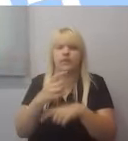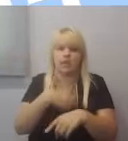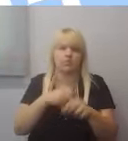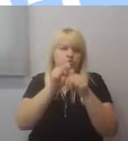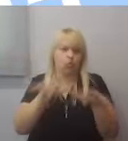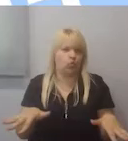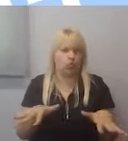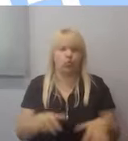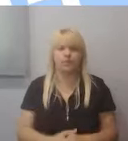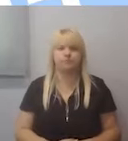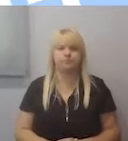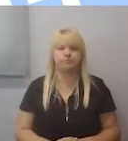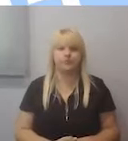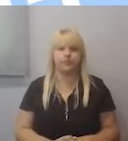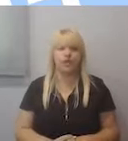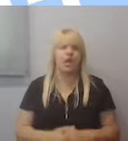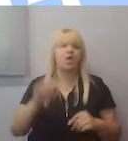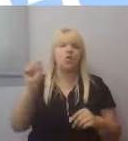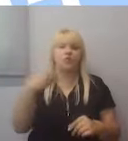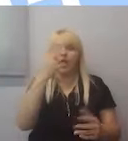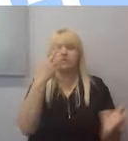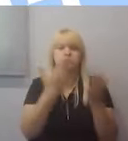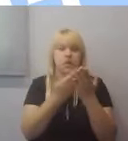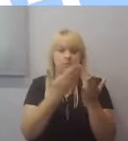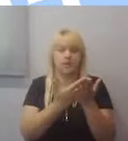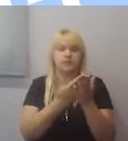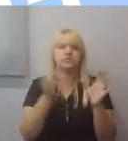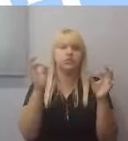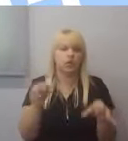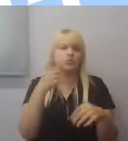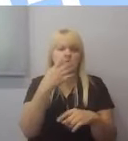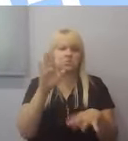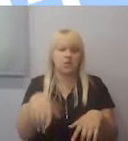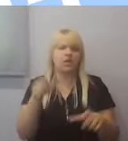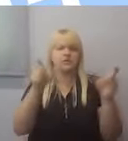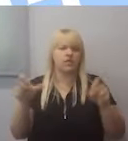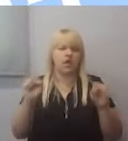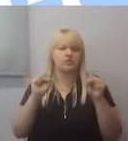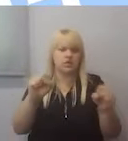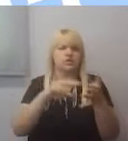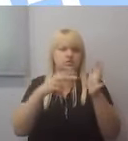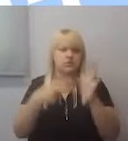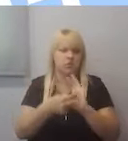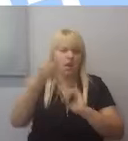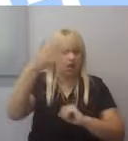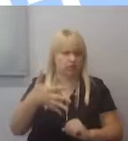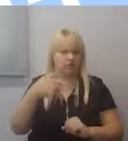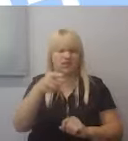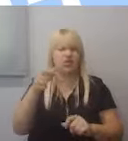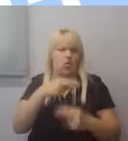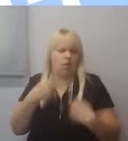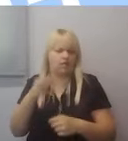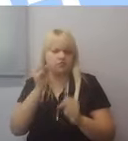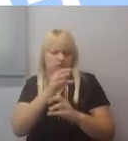un un jā un tas tas piemērs no no tieši no valsts civ aizsardzības plāna kur droši vien kolēģi ies detaļas bet bet jūs redziat jā ka ir ka ir